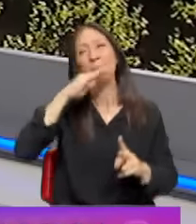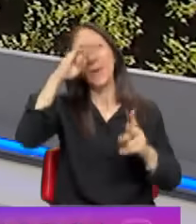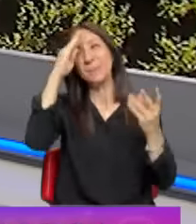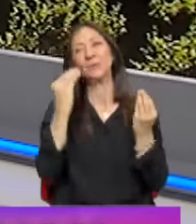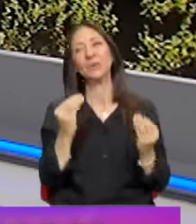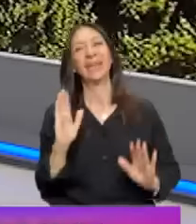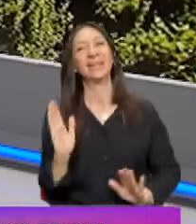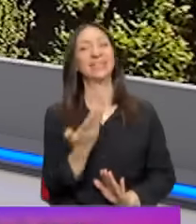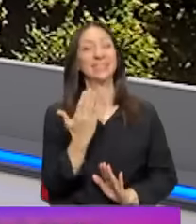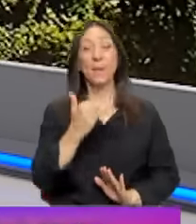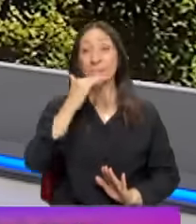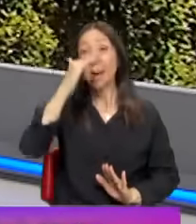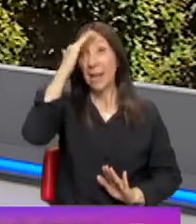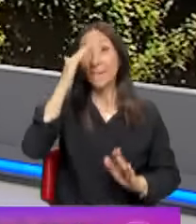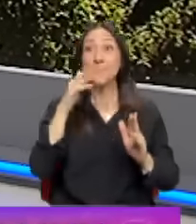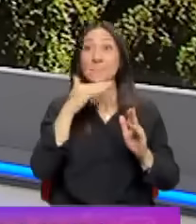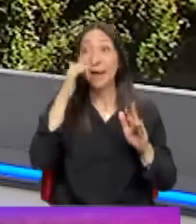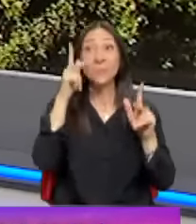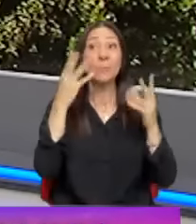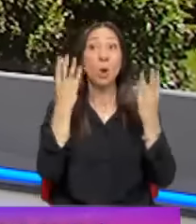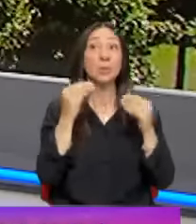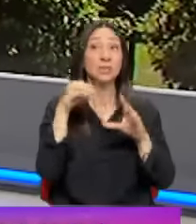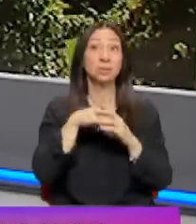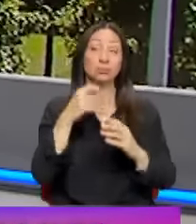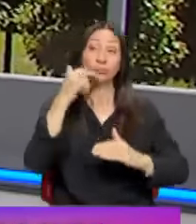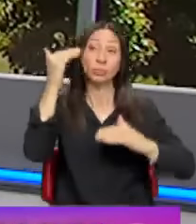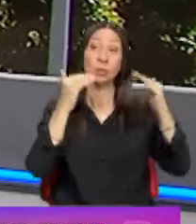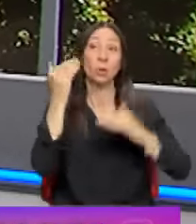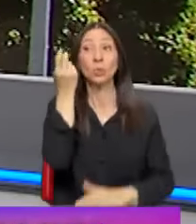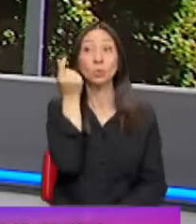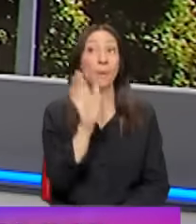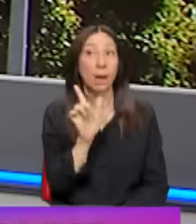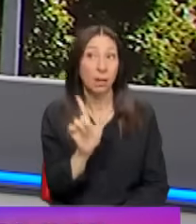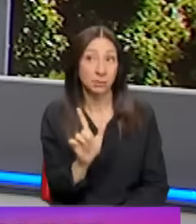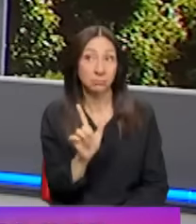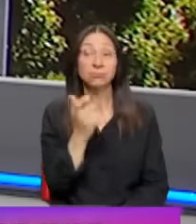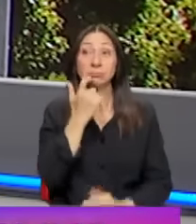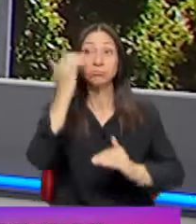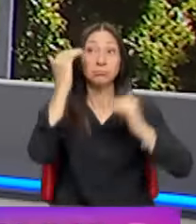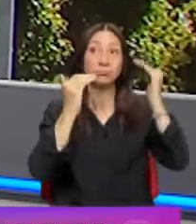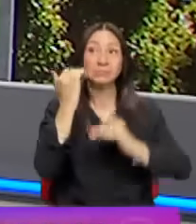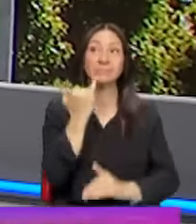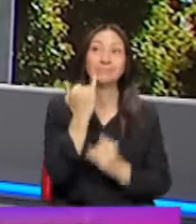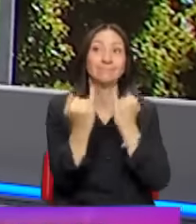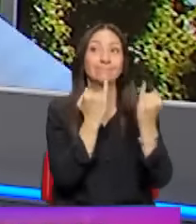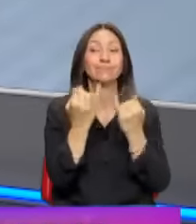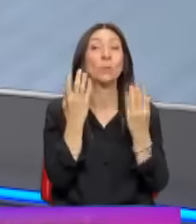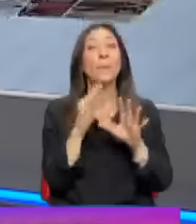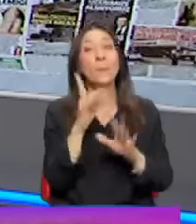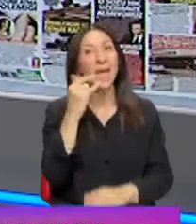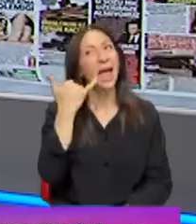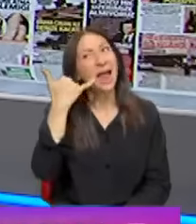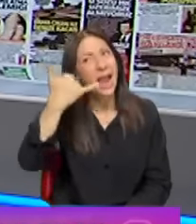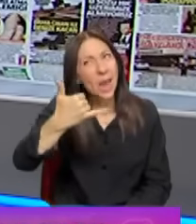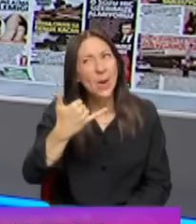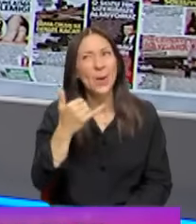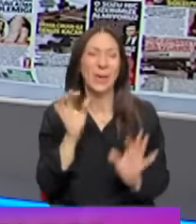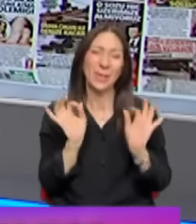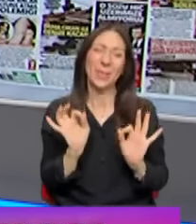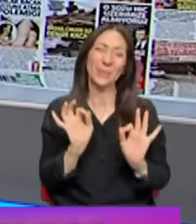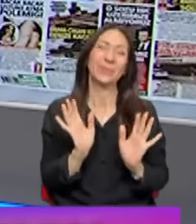geçsin efendim. Bir de bayramı bayram kılmak için büyükleri unutmamak lazım. Onlara belki ziyaret edemiyoruz ama bir alo demek